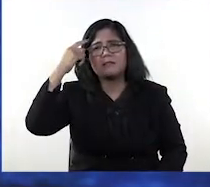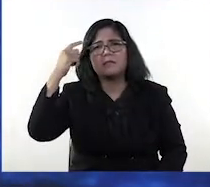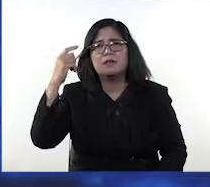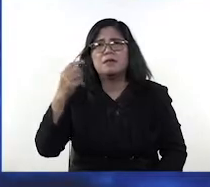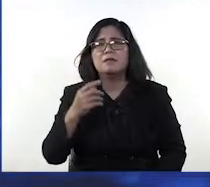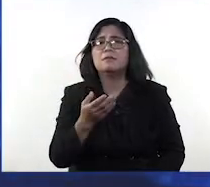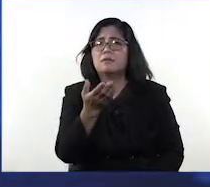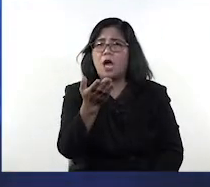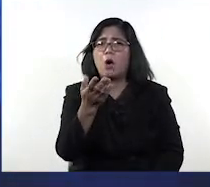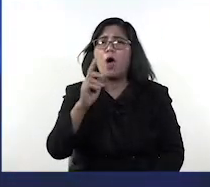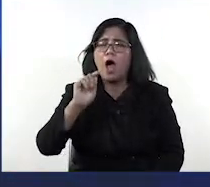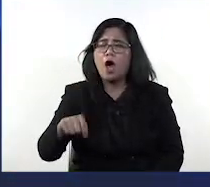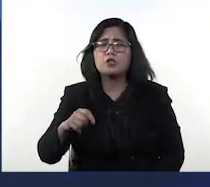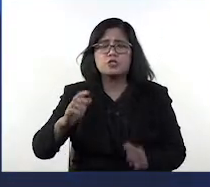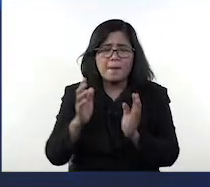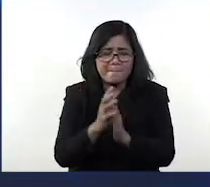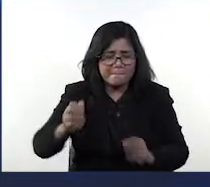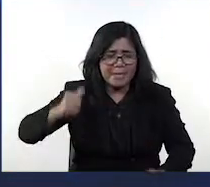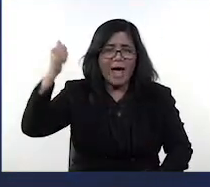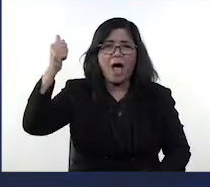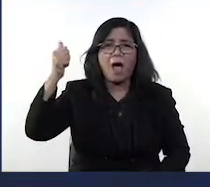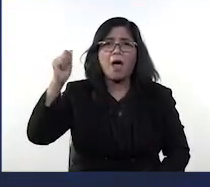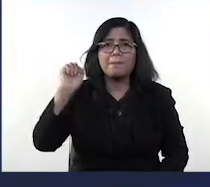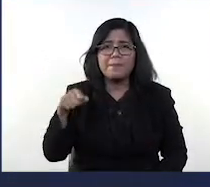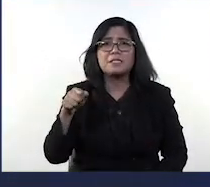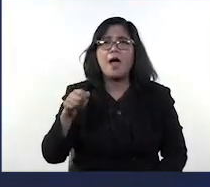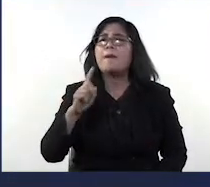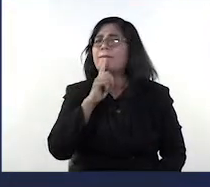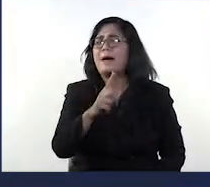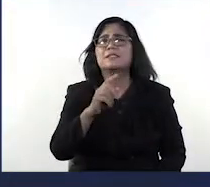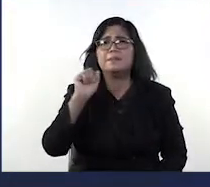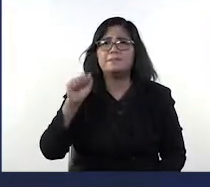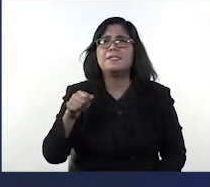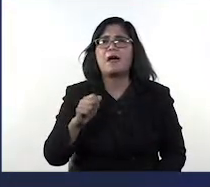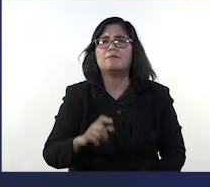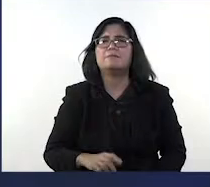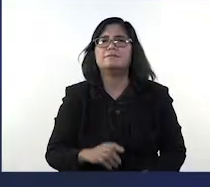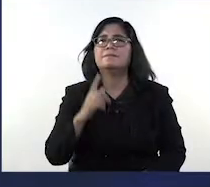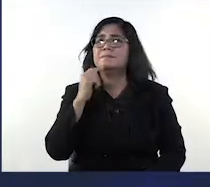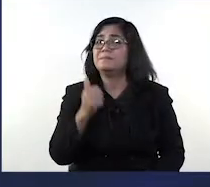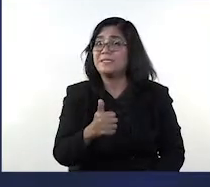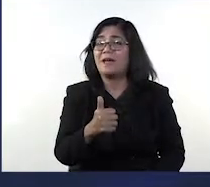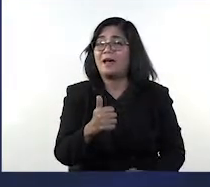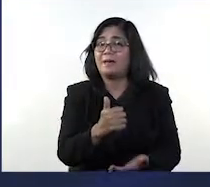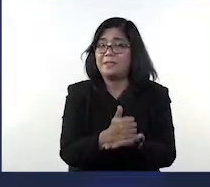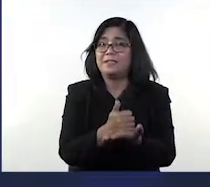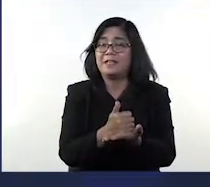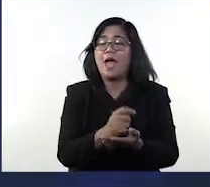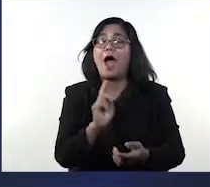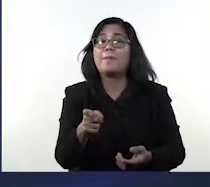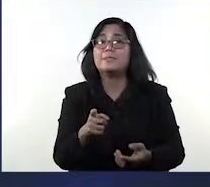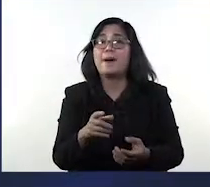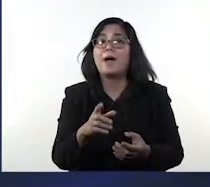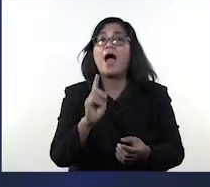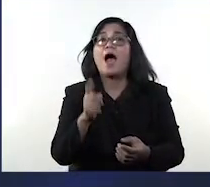harus menang Hai bisa pasti bisa hai kenapa bisa Hai yang pertama karena roh Allah